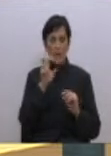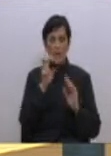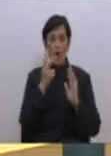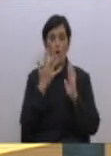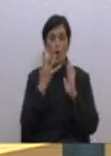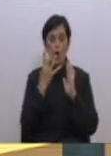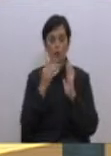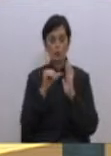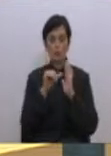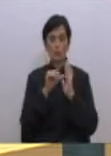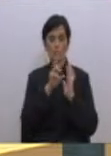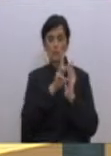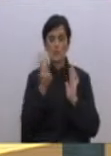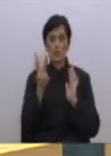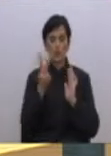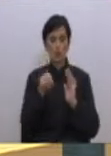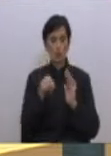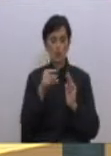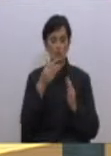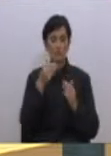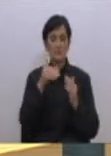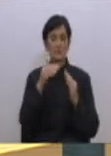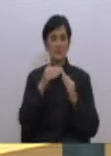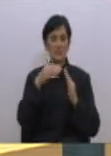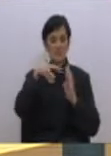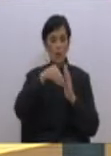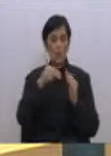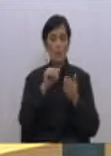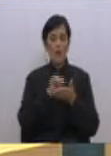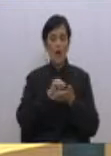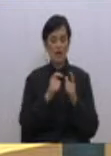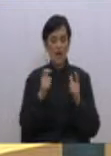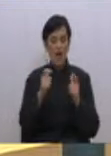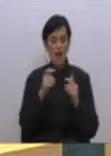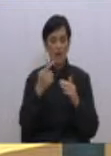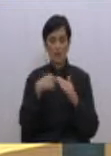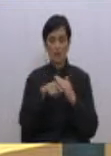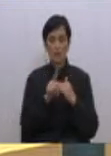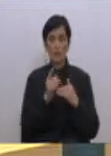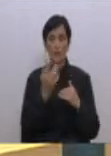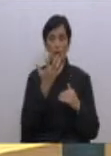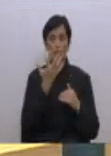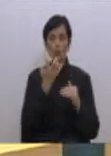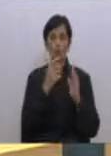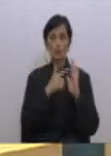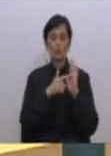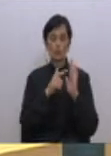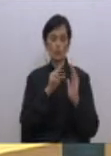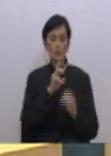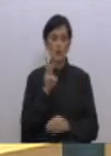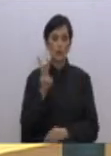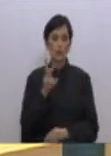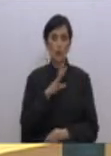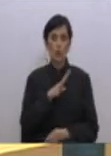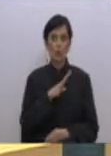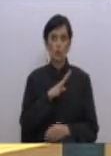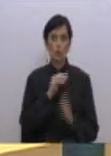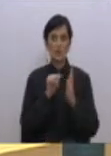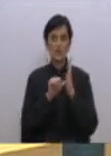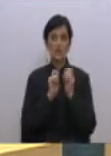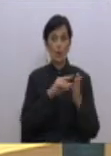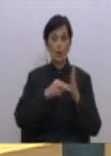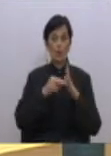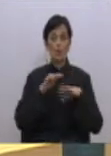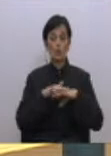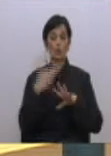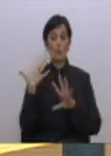milioane de lari mi-uite, ce s-a și nou pasieni care de bis gamuș obișnuit de grad, miliard huta s-a mai zăruat milioane de co. S-a investit o proiecte